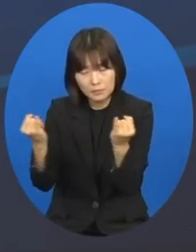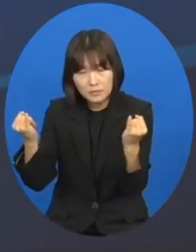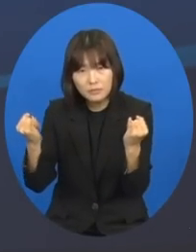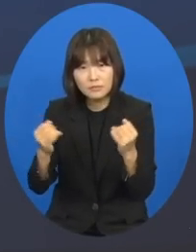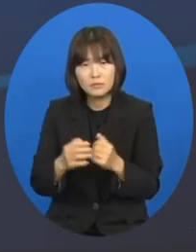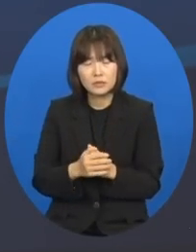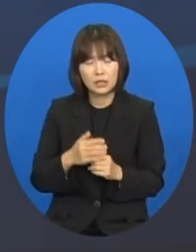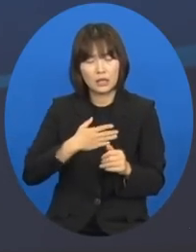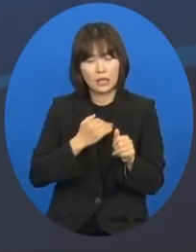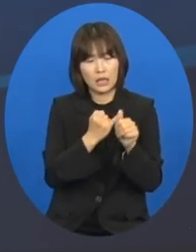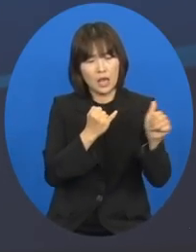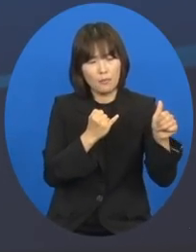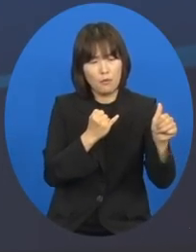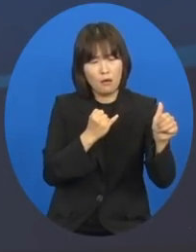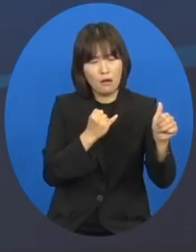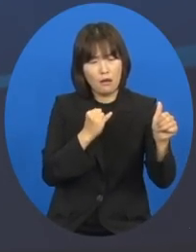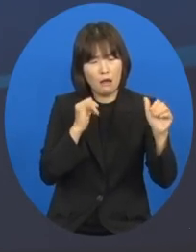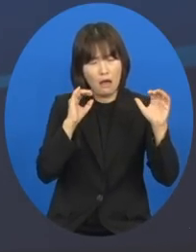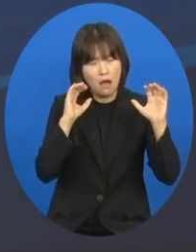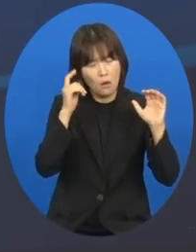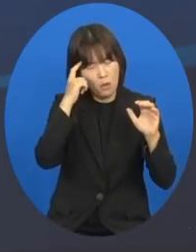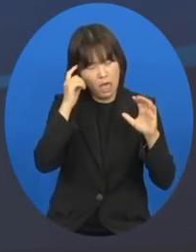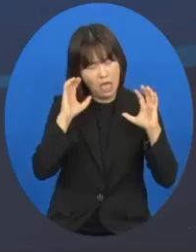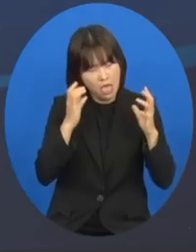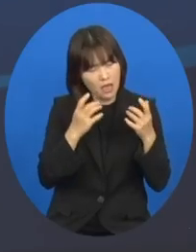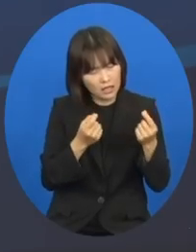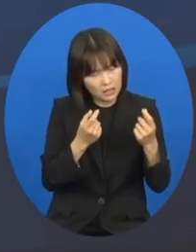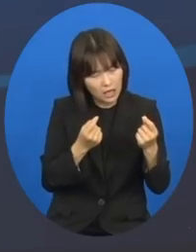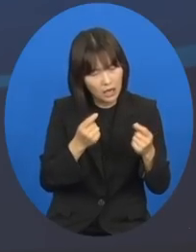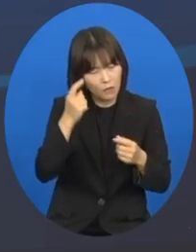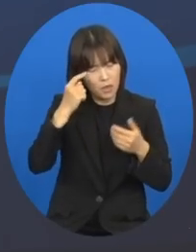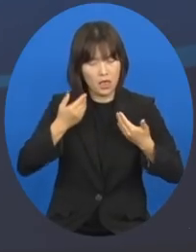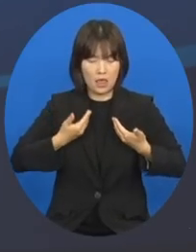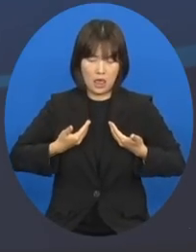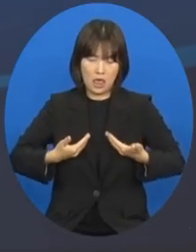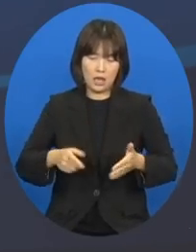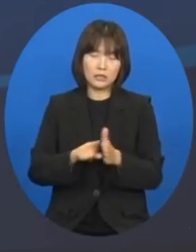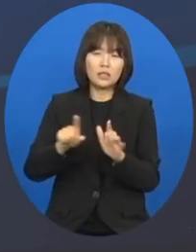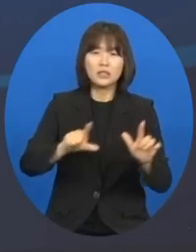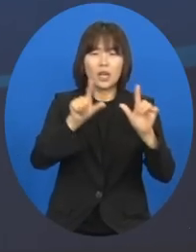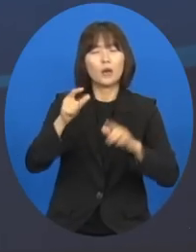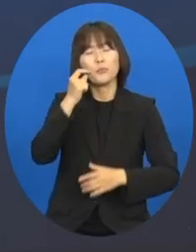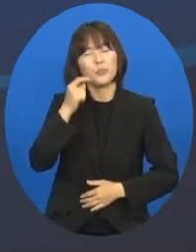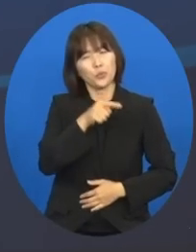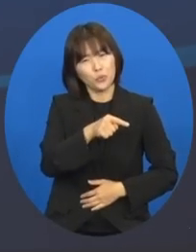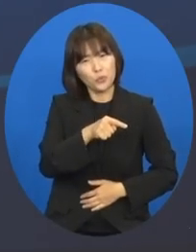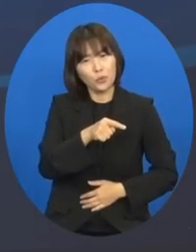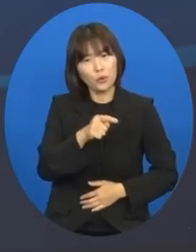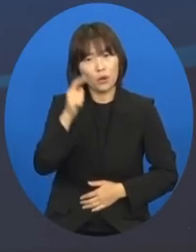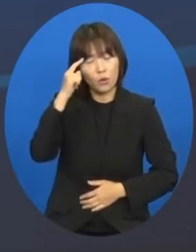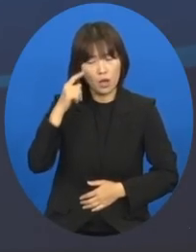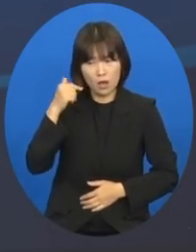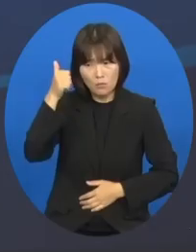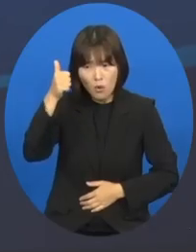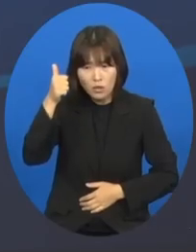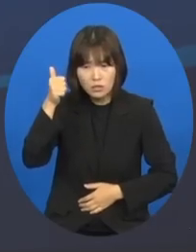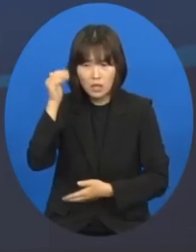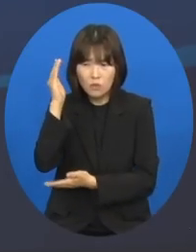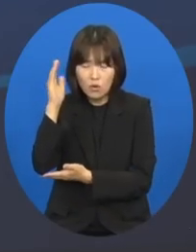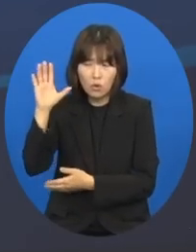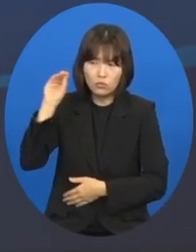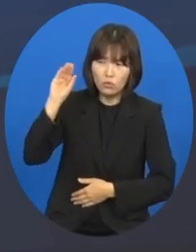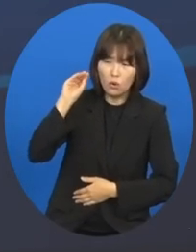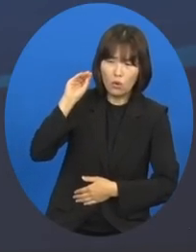남편은 철이 안 될까 왜 차분히 앉아서 신앙생활을 하지 못할까 왜 목사님의 설교를 듣고 오면 항상 설교를 비판만